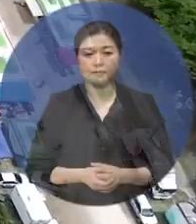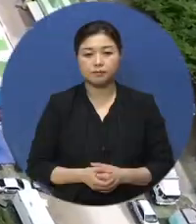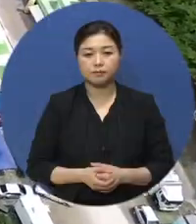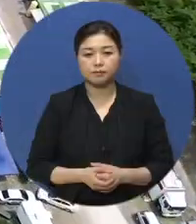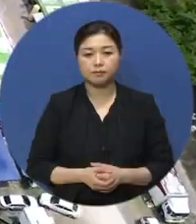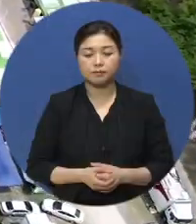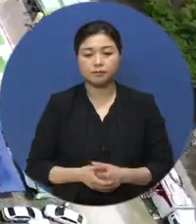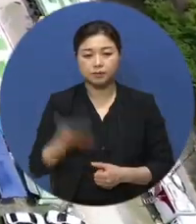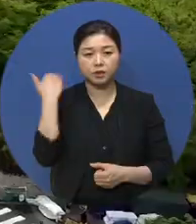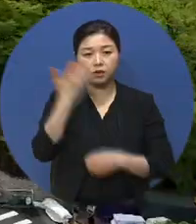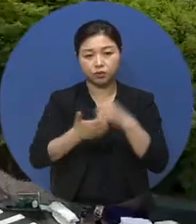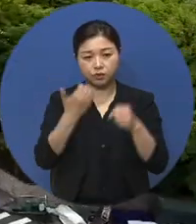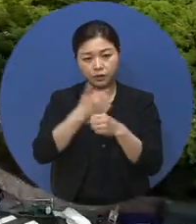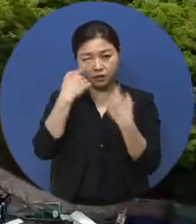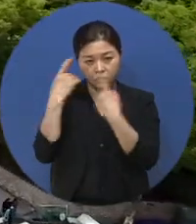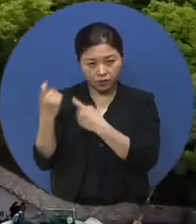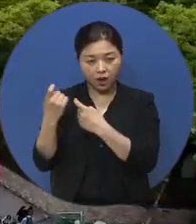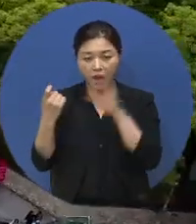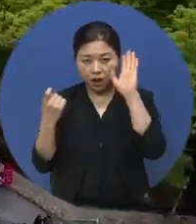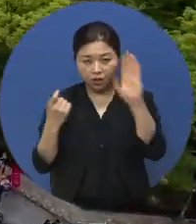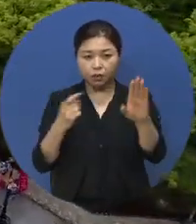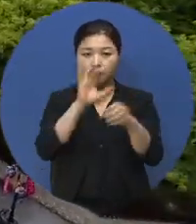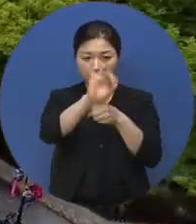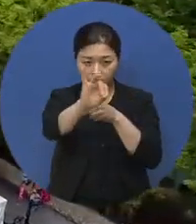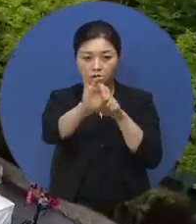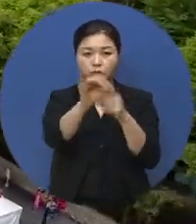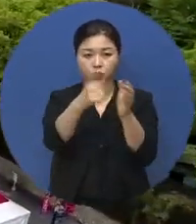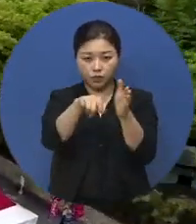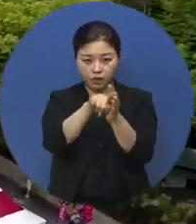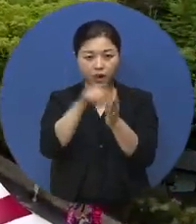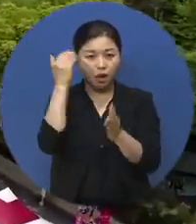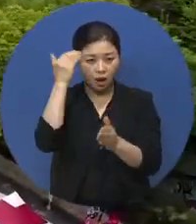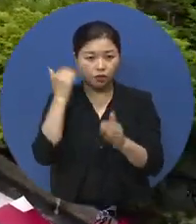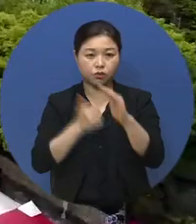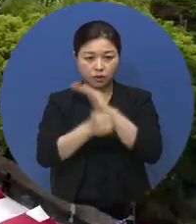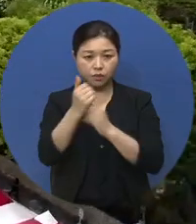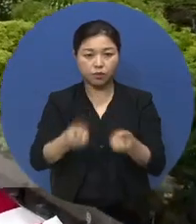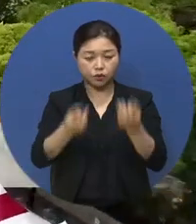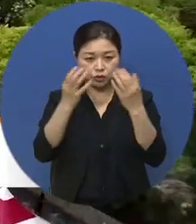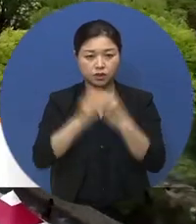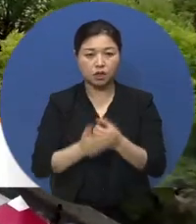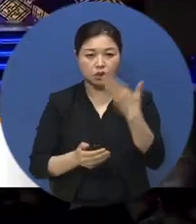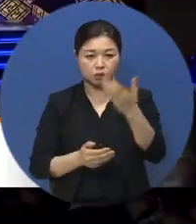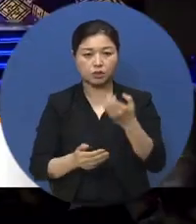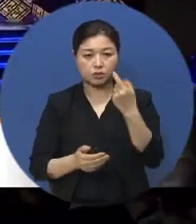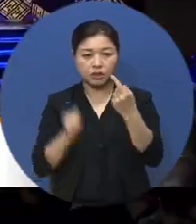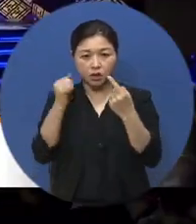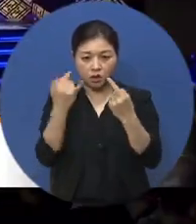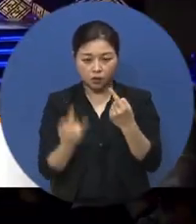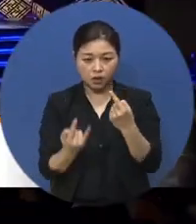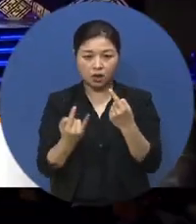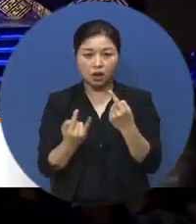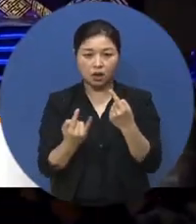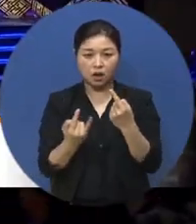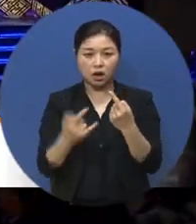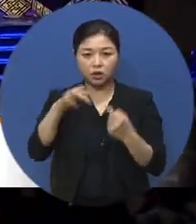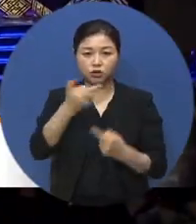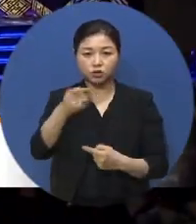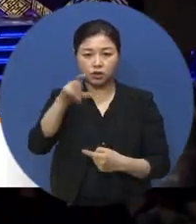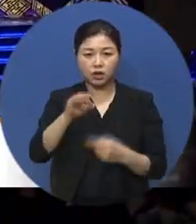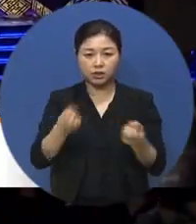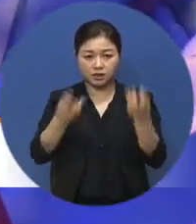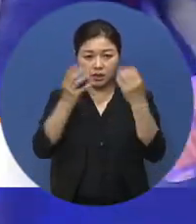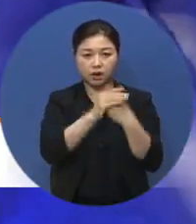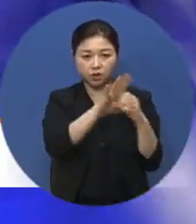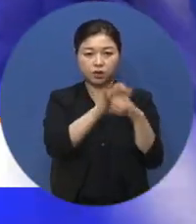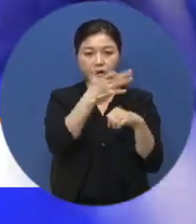지나온 90년을 기념하고 다가올 100년을 향해 나아가는 대한민국 대표축제 제91회 춘향제가 코로나19